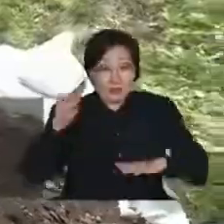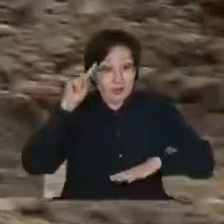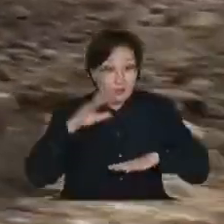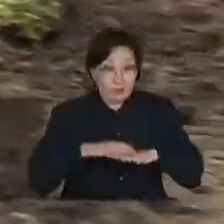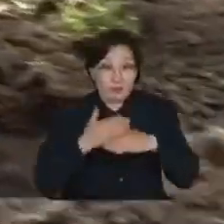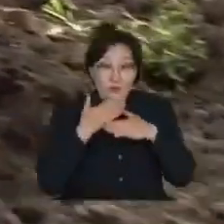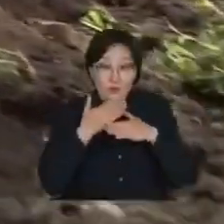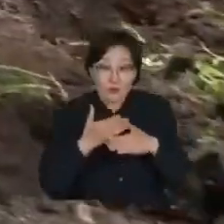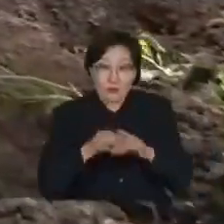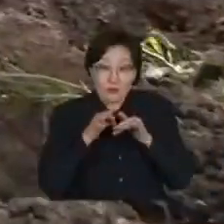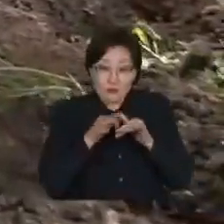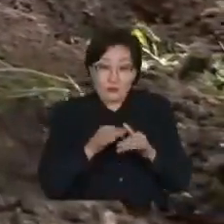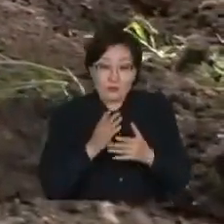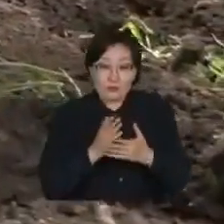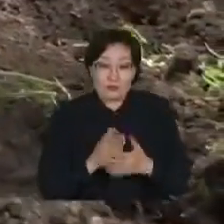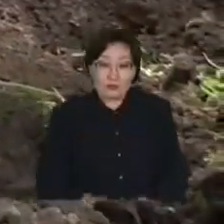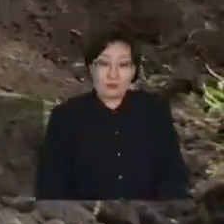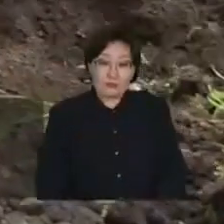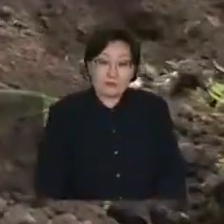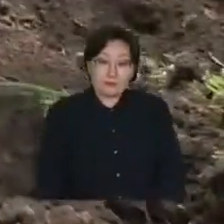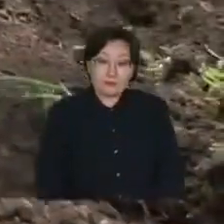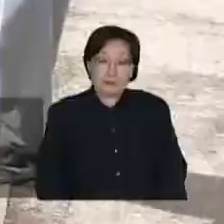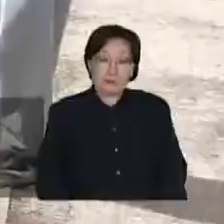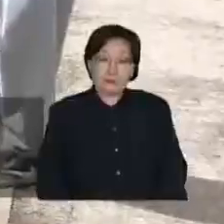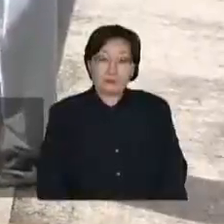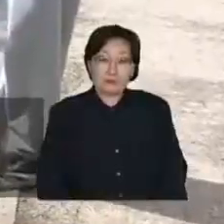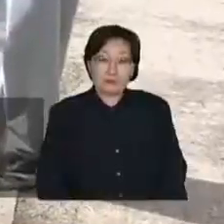әкімдігінің ұйымдастыруымен жүзеге асты.